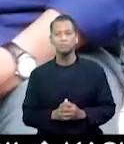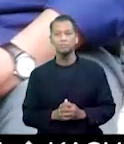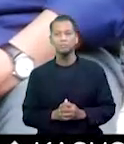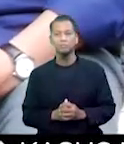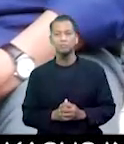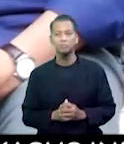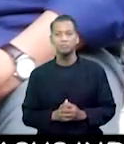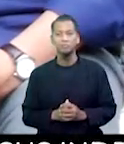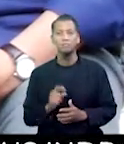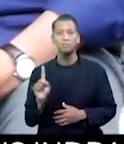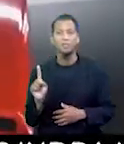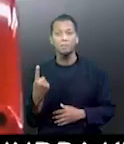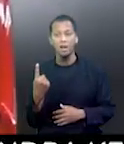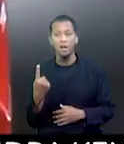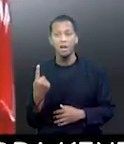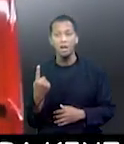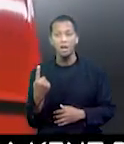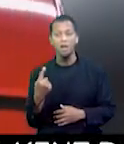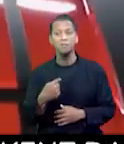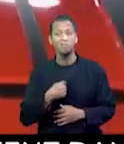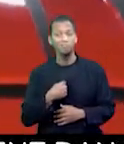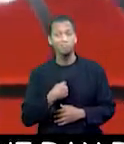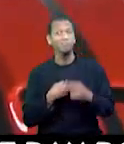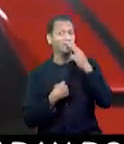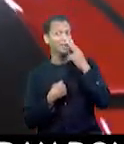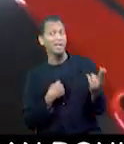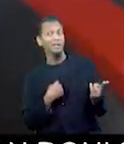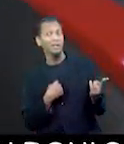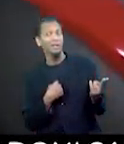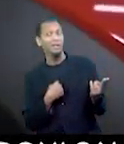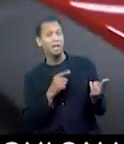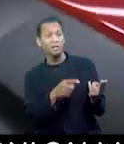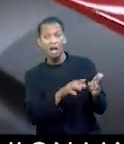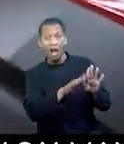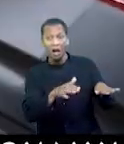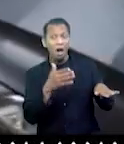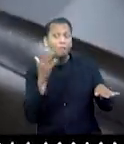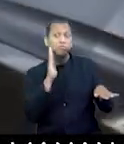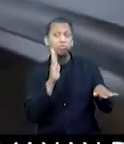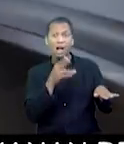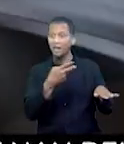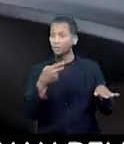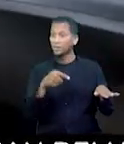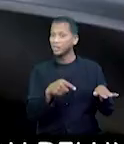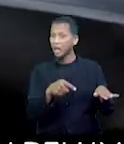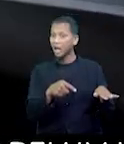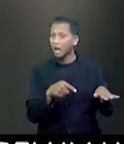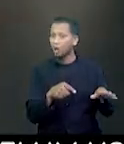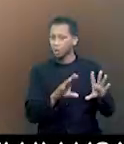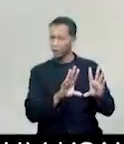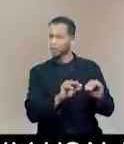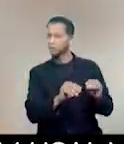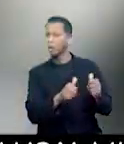Pertama, kalau saya sendiri ini, saya melihat ada sosok anak muda di Indonesia ini yang menginspirasi pastinya. Nah, yang mana